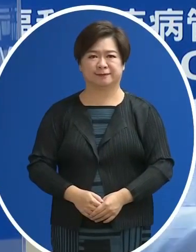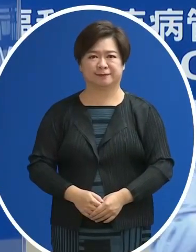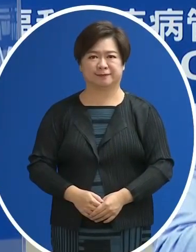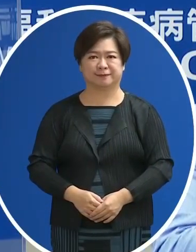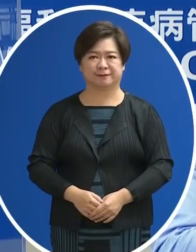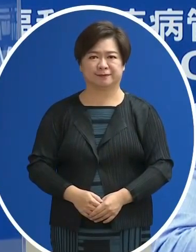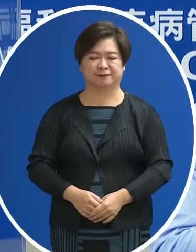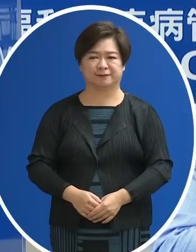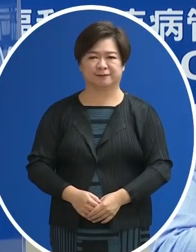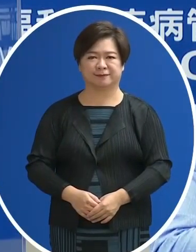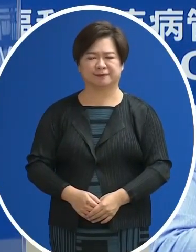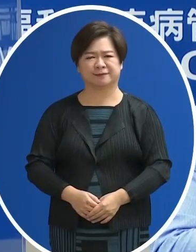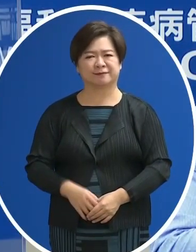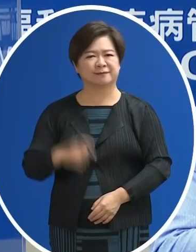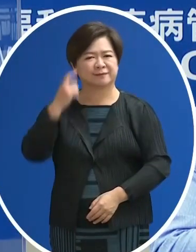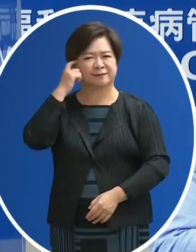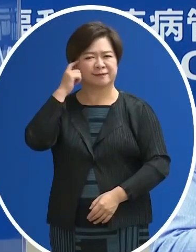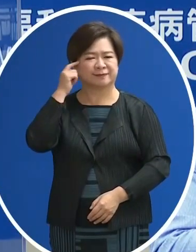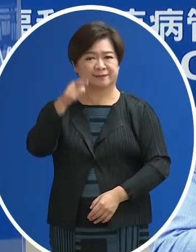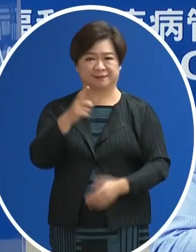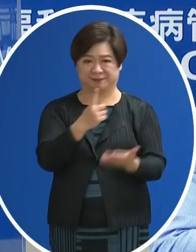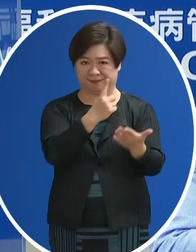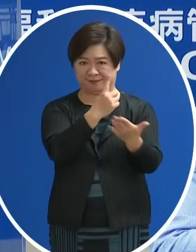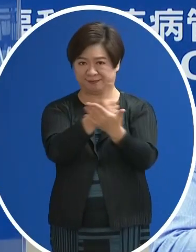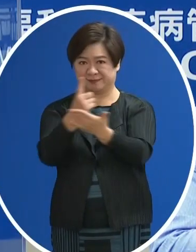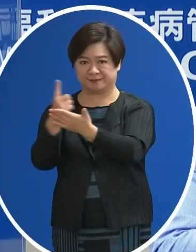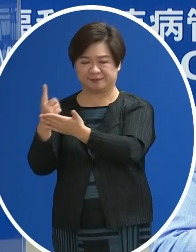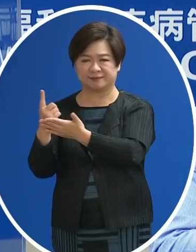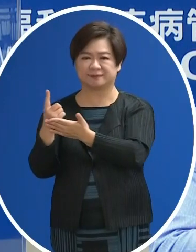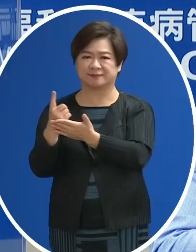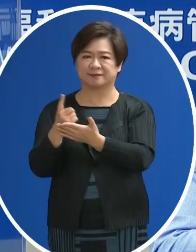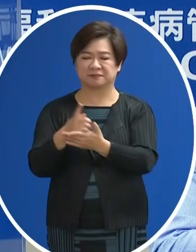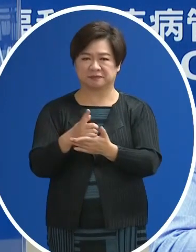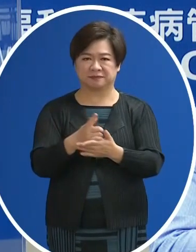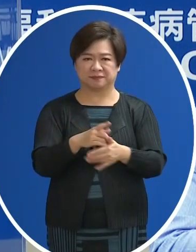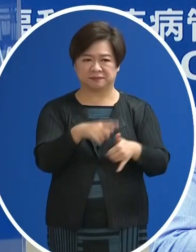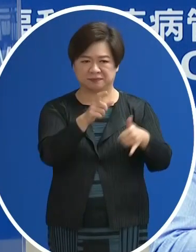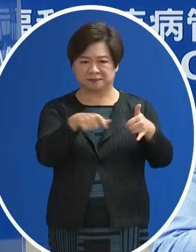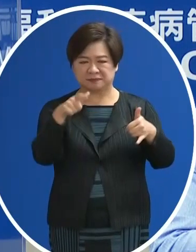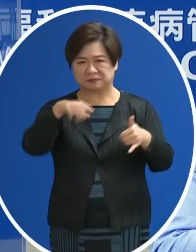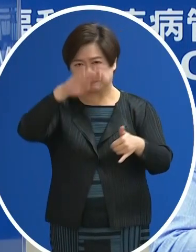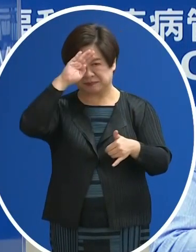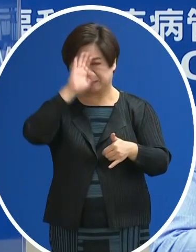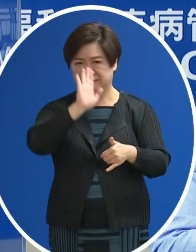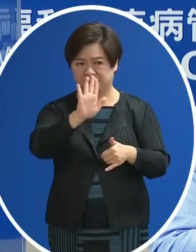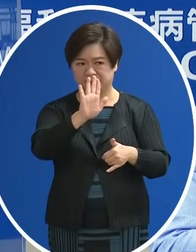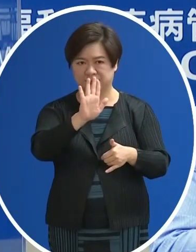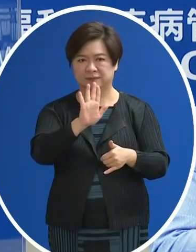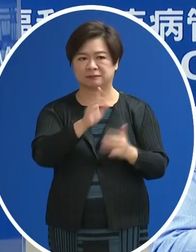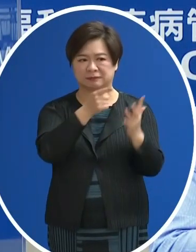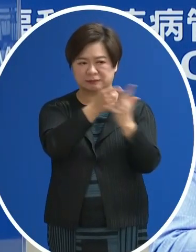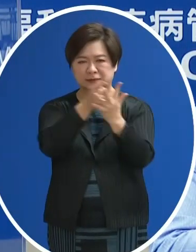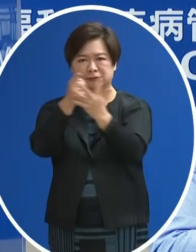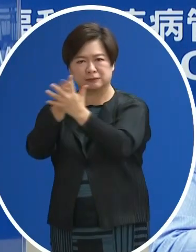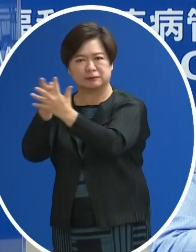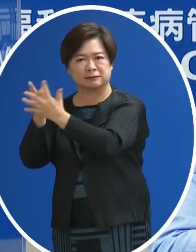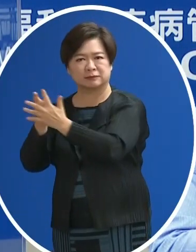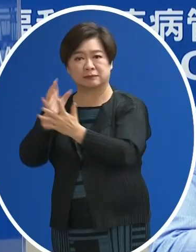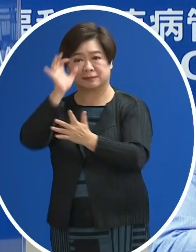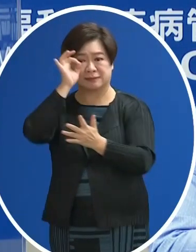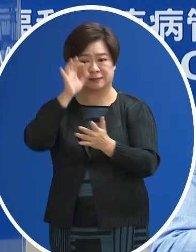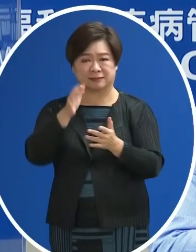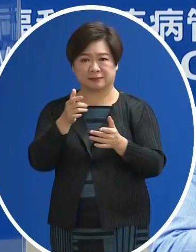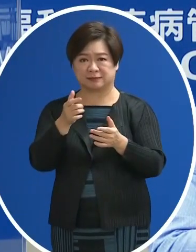好，我想事实上就是说每一个相对有个案发生的时候，那都会根据这个疫